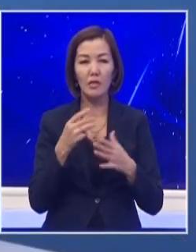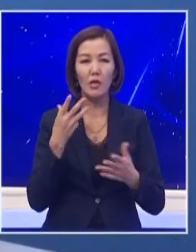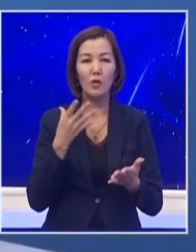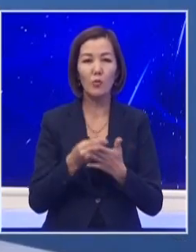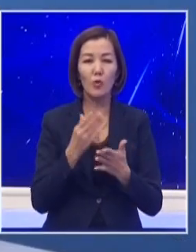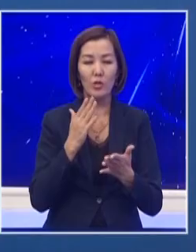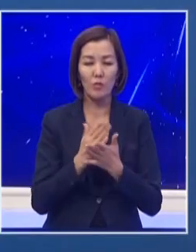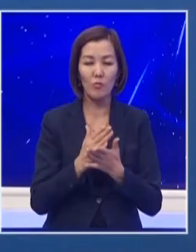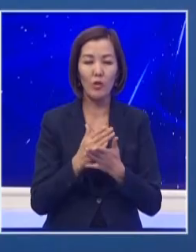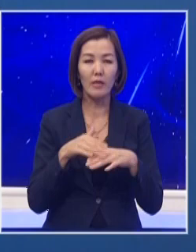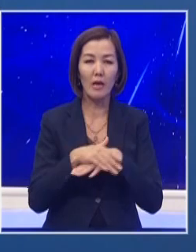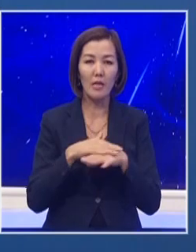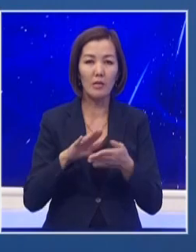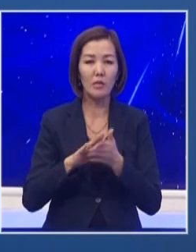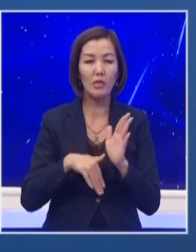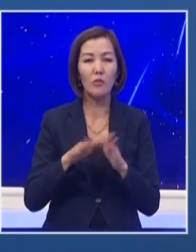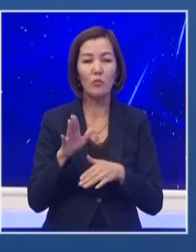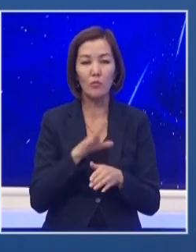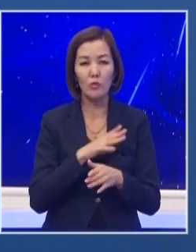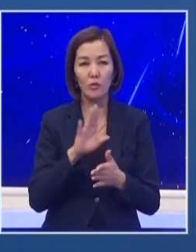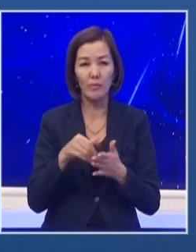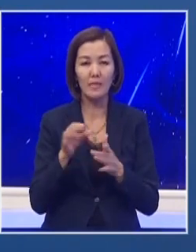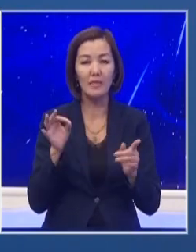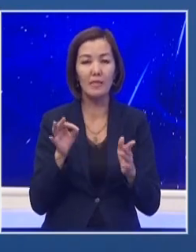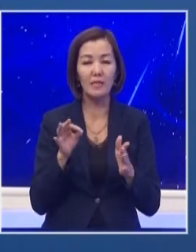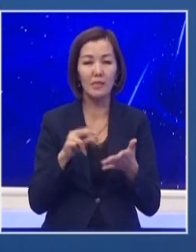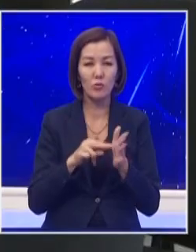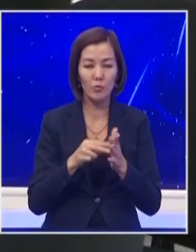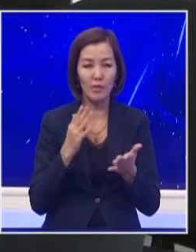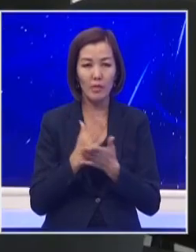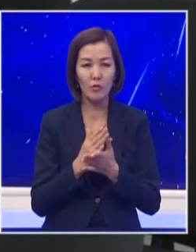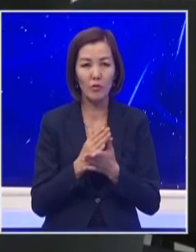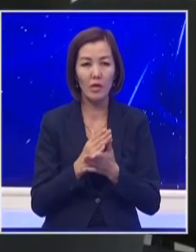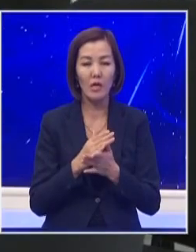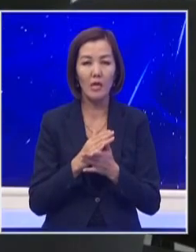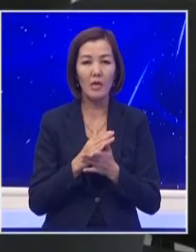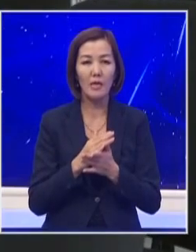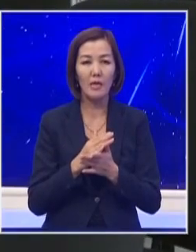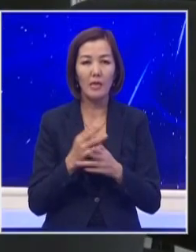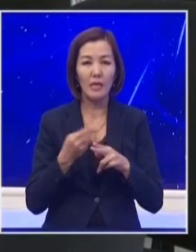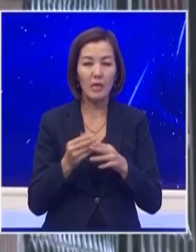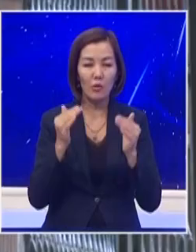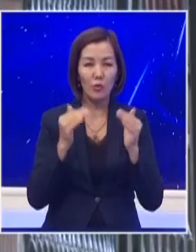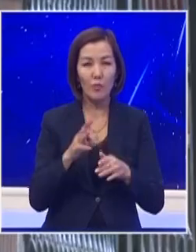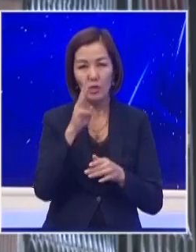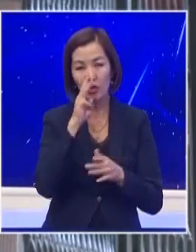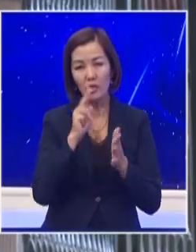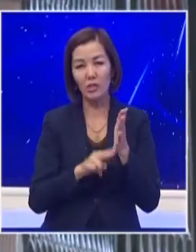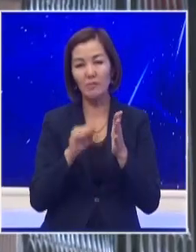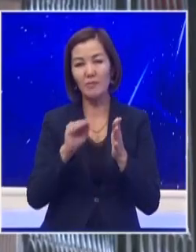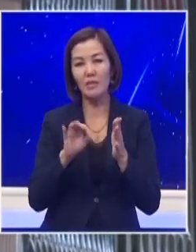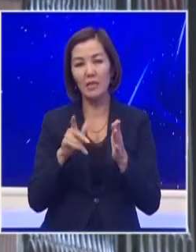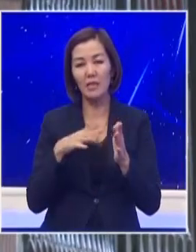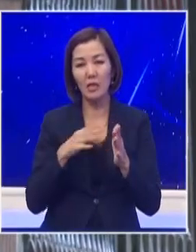мақсат халықтың әл-ауқатын жақсарту. Бұл ретте мемлекет басшысы Қасым-Жомарт Тоқаев халқына жолдауында ең төменгі жалақы 70 мың теңгеге